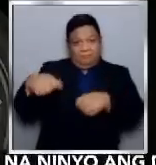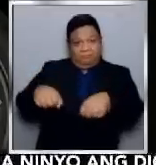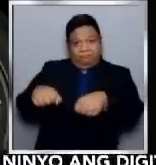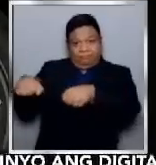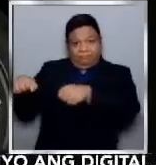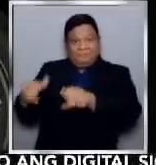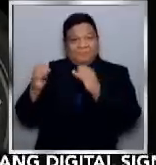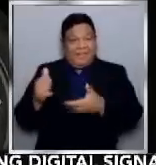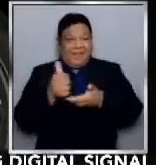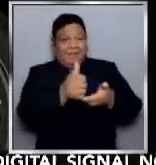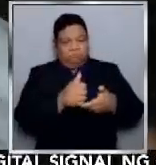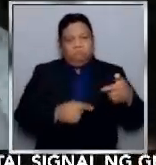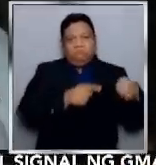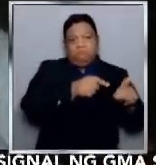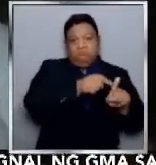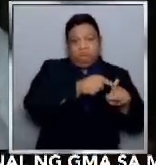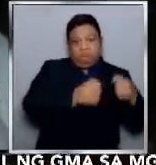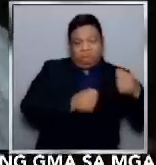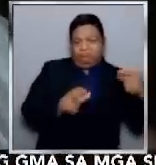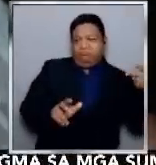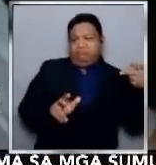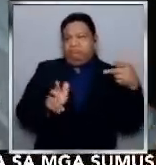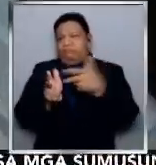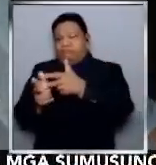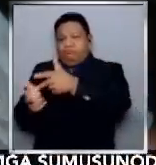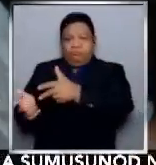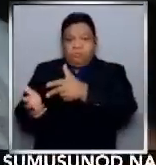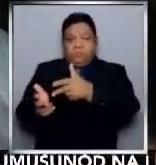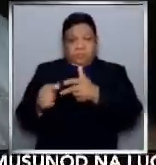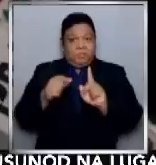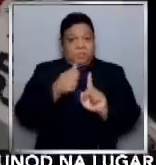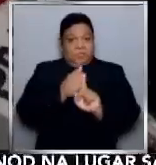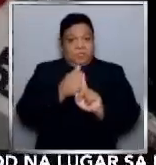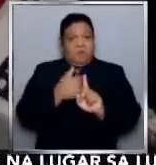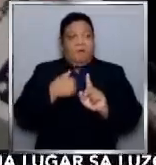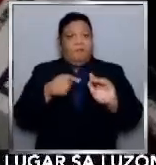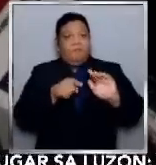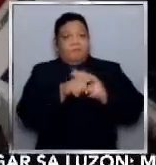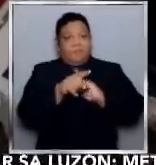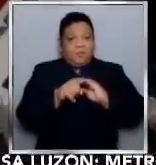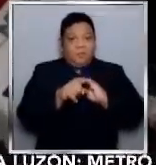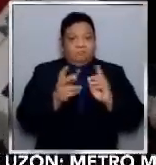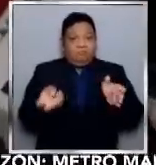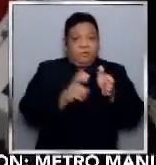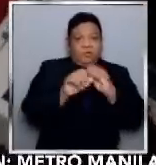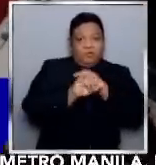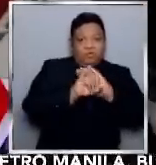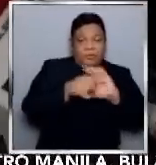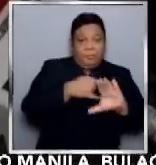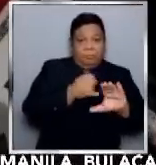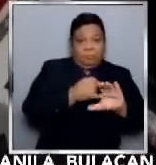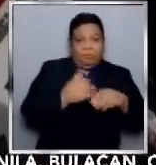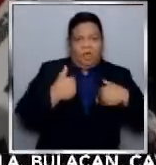Nang subukan nitong tumakas at sumakay ng jeep na may hawak umanong patalim. Hinabol namin siya doon hanggang hindi